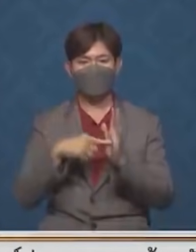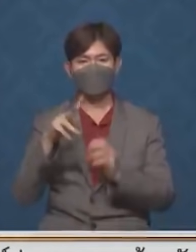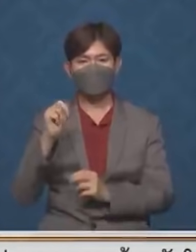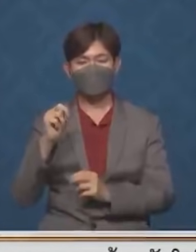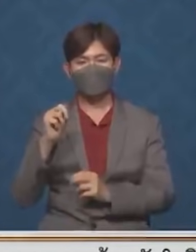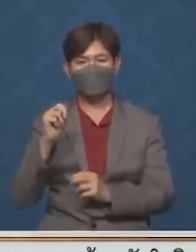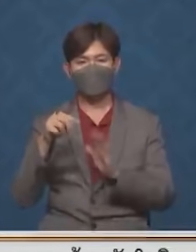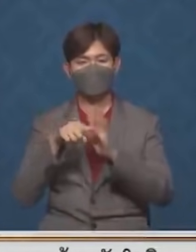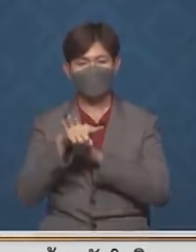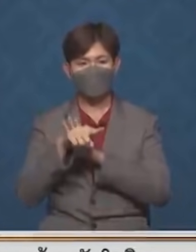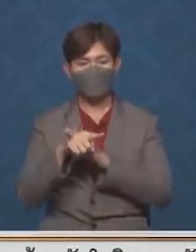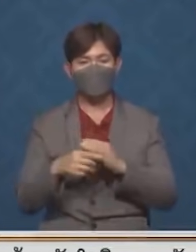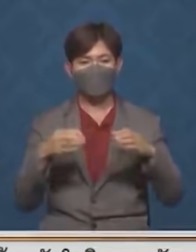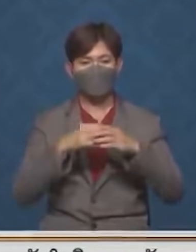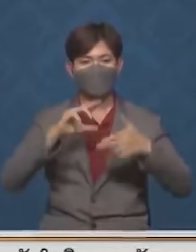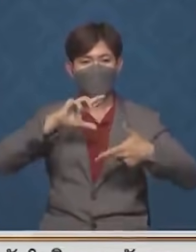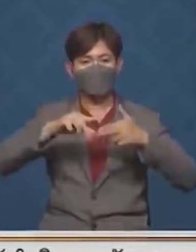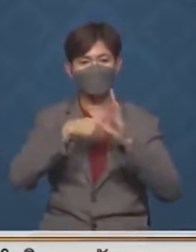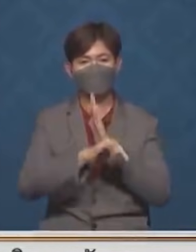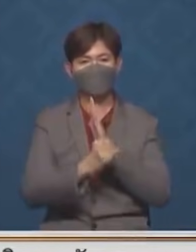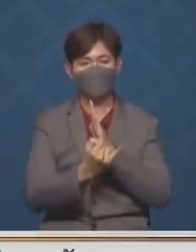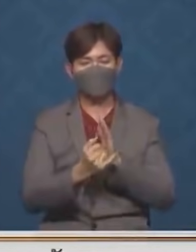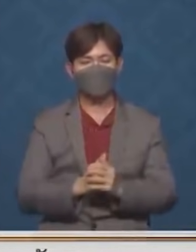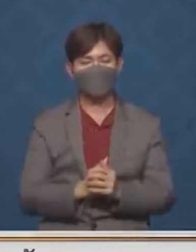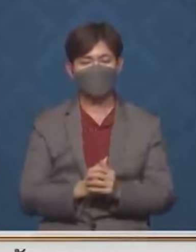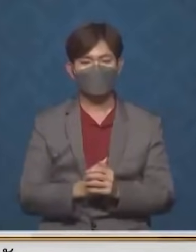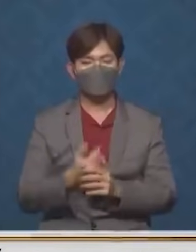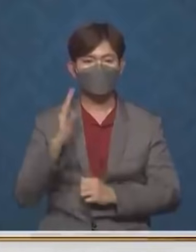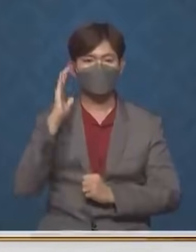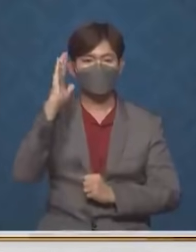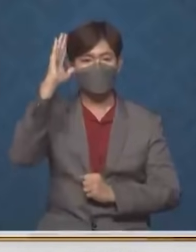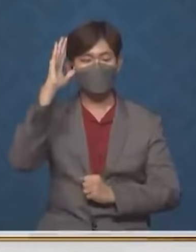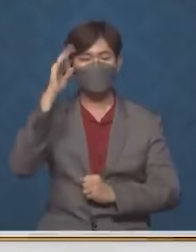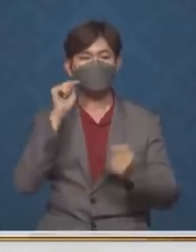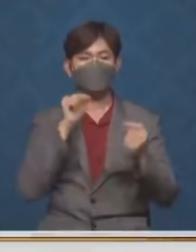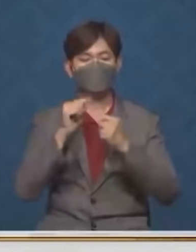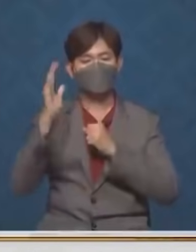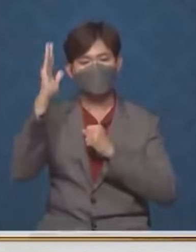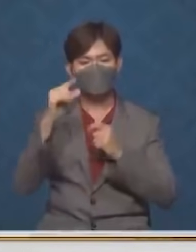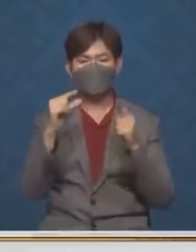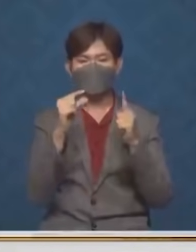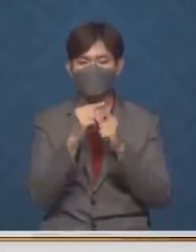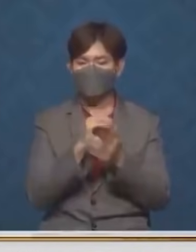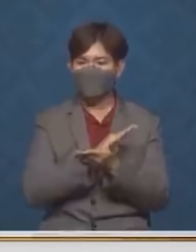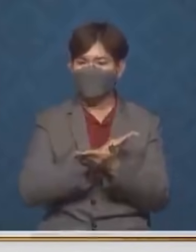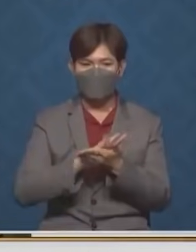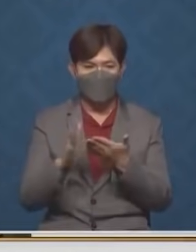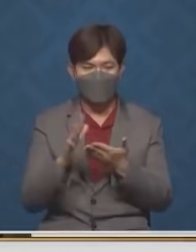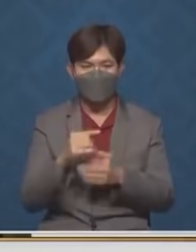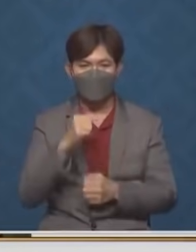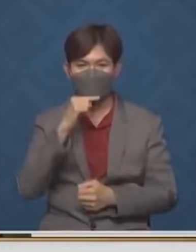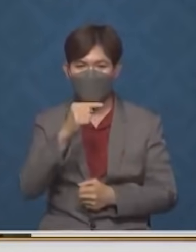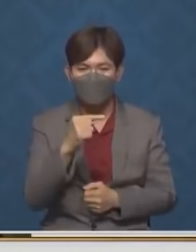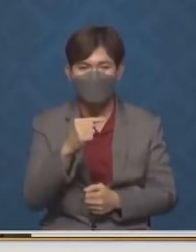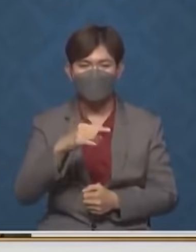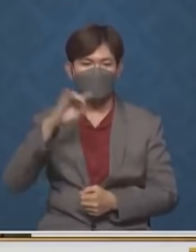พรรคพลังประชารัฐครับขออนุญาตประท้วงท่านผู้อภิปรายข้อ69ครับใช้วาจากริยาเสียสีให้